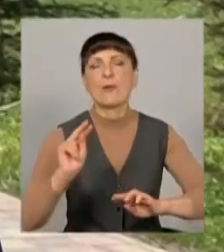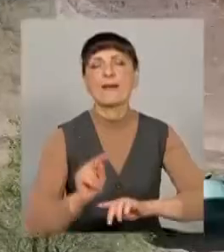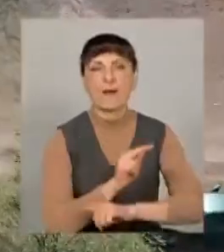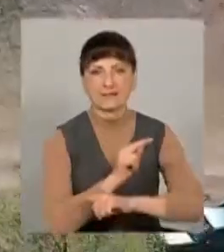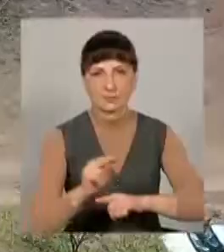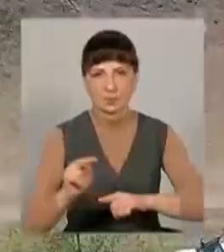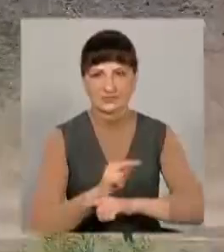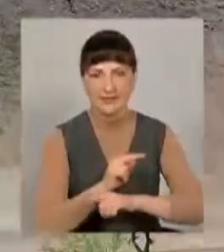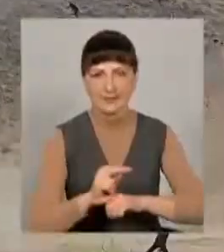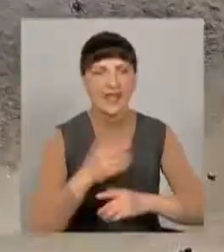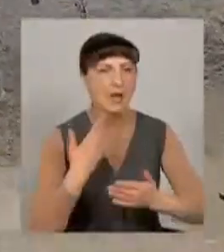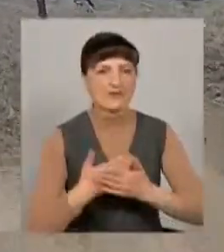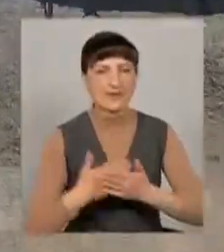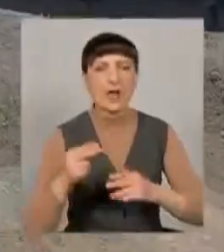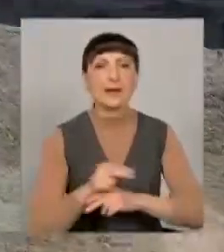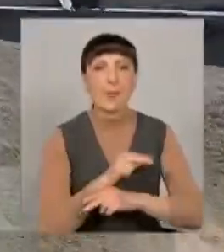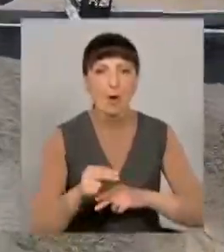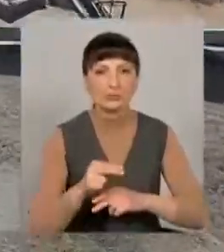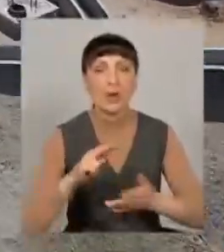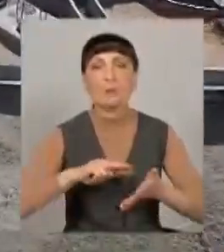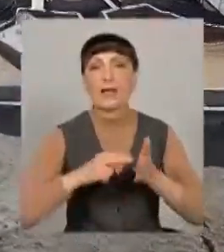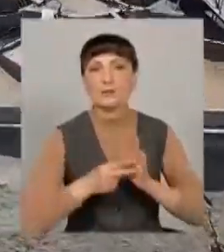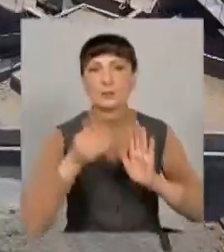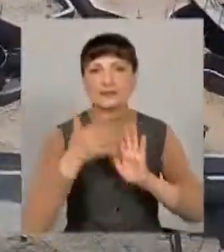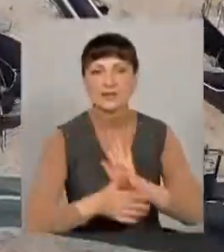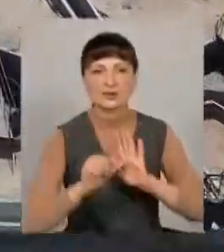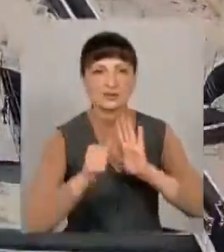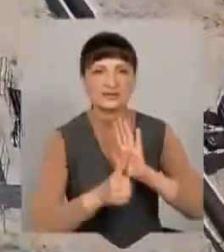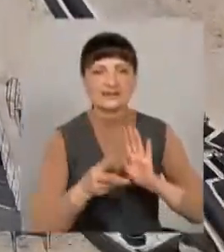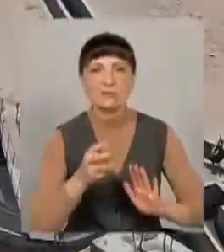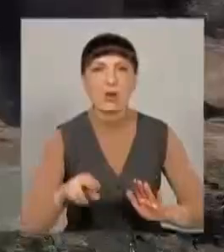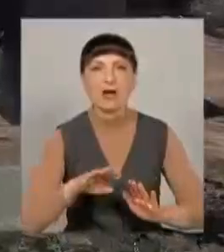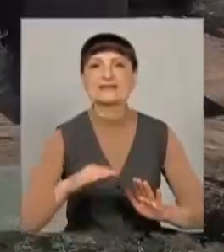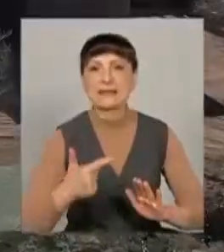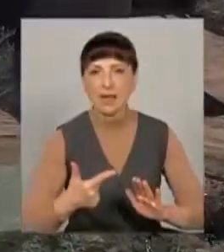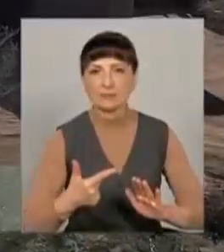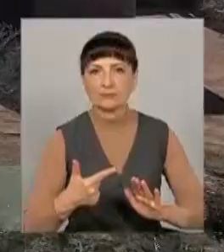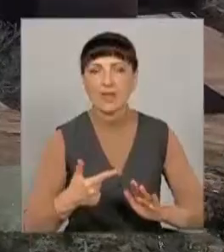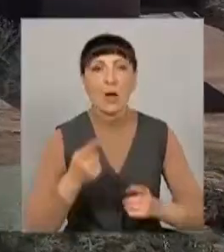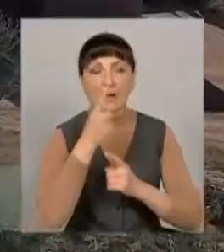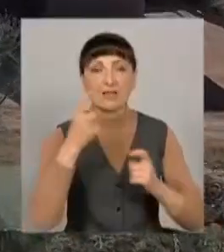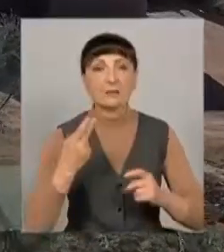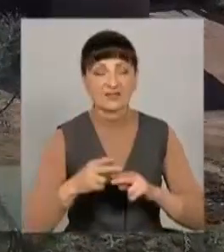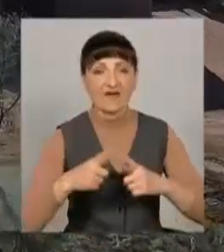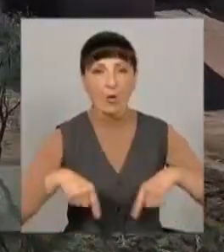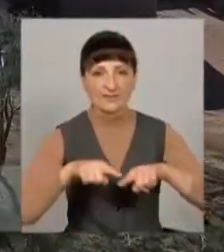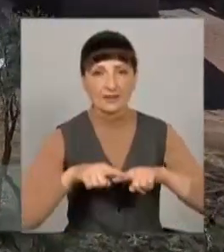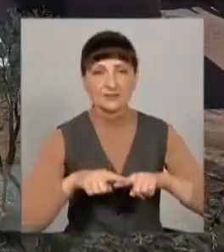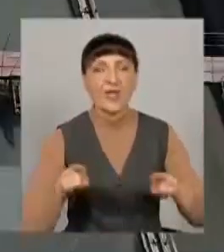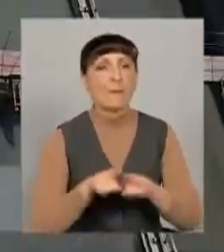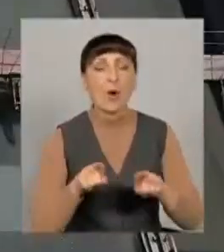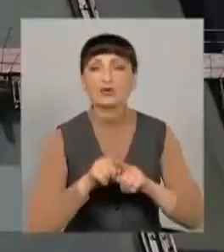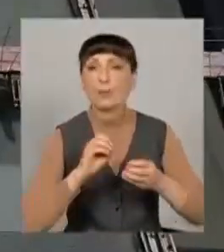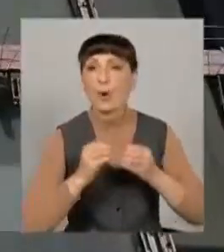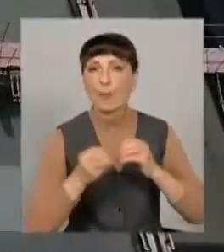КОСа. Предварительно на ремонт такой станции планируется потратить 16 миллиардов тенге. К слову, по данным профильного ведомства, аналогичные проблемы